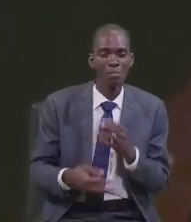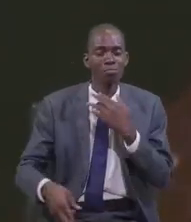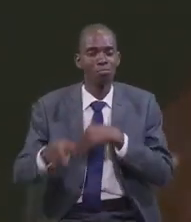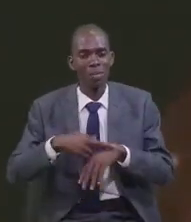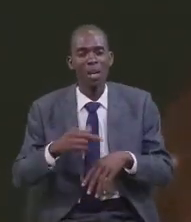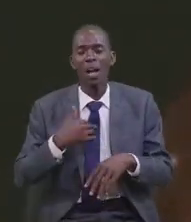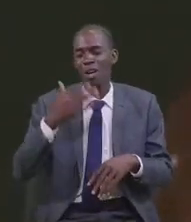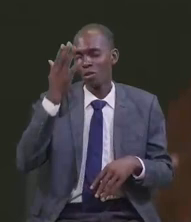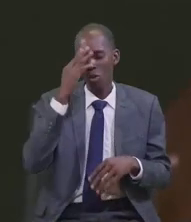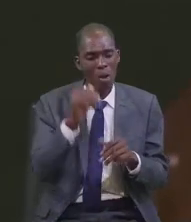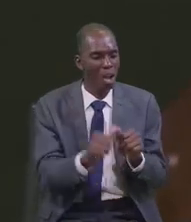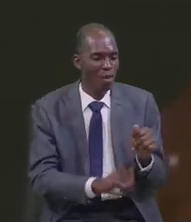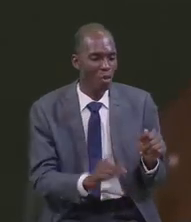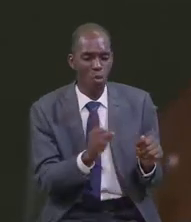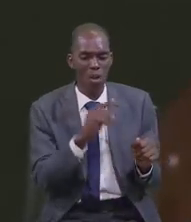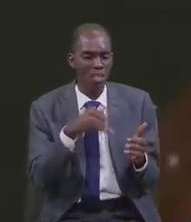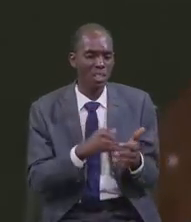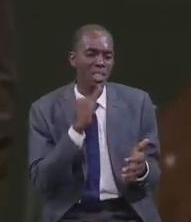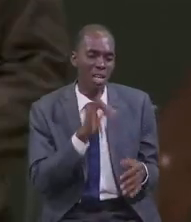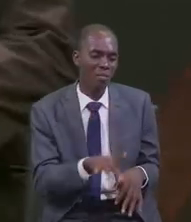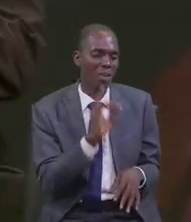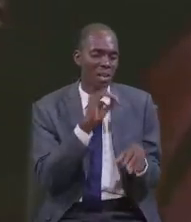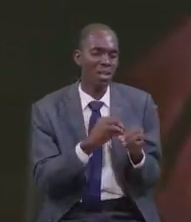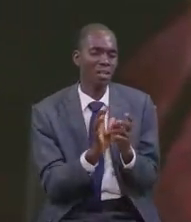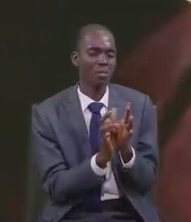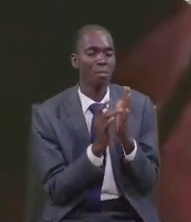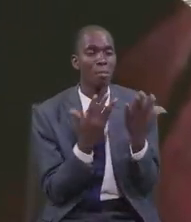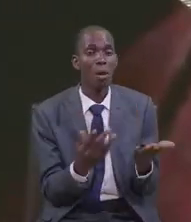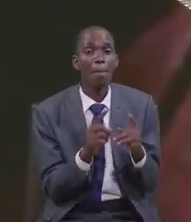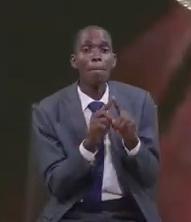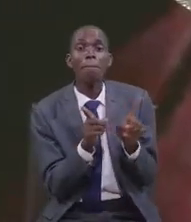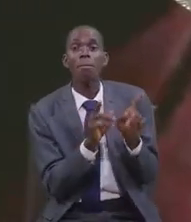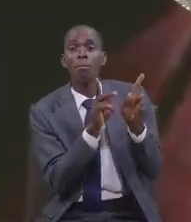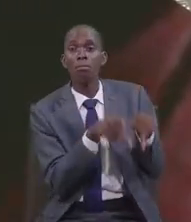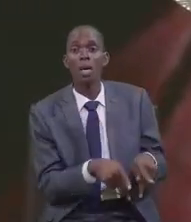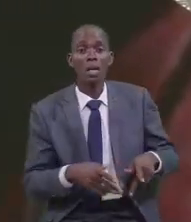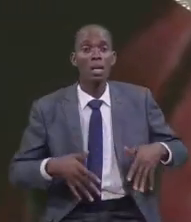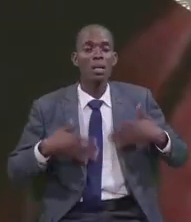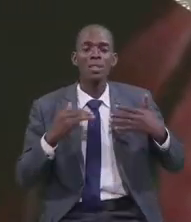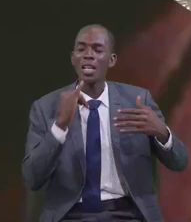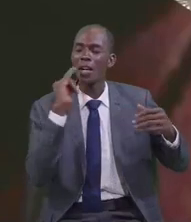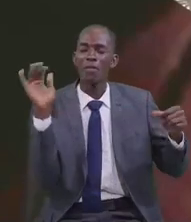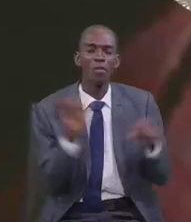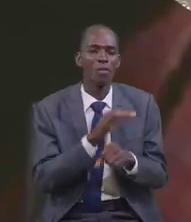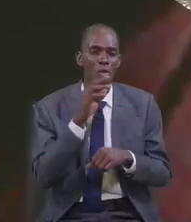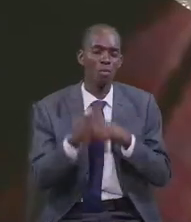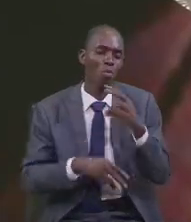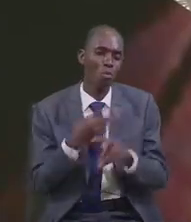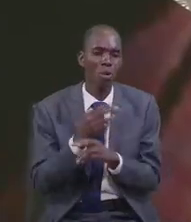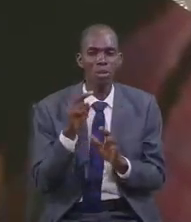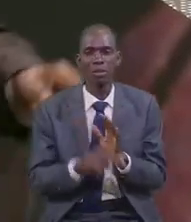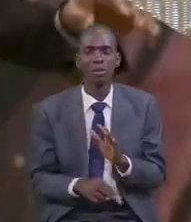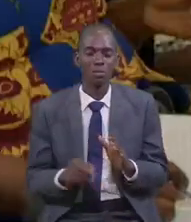t'ouvrir cela, je peux te citer la parole. Mais sa vie est mondaine, sa vie est